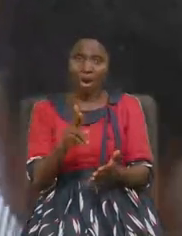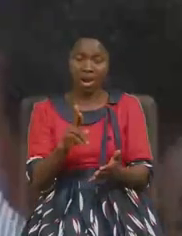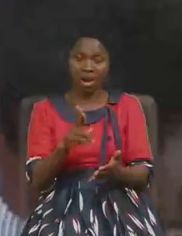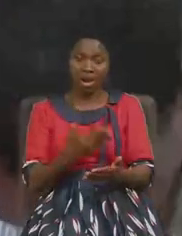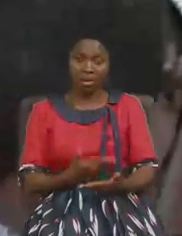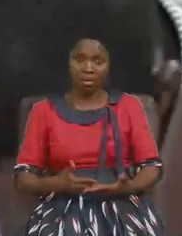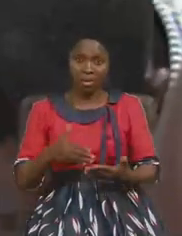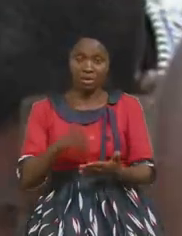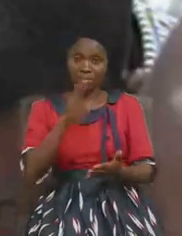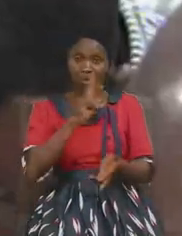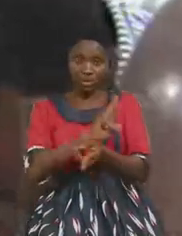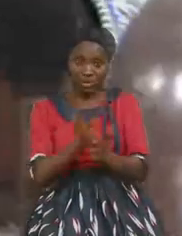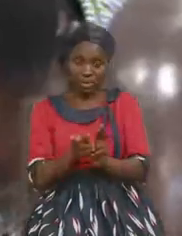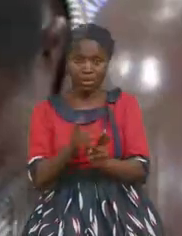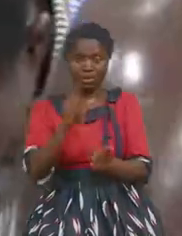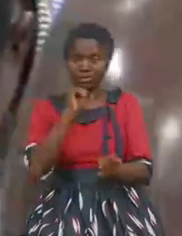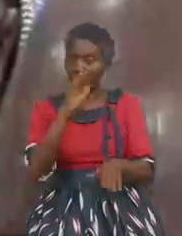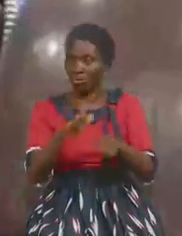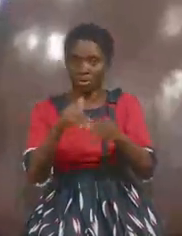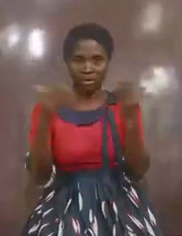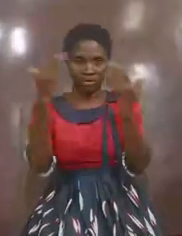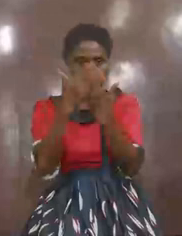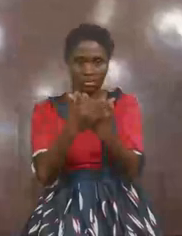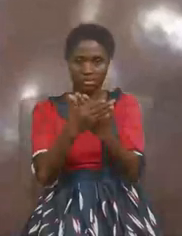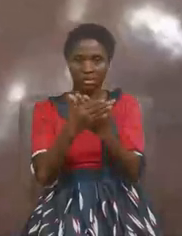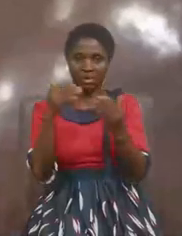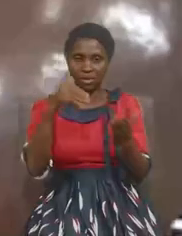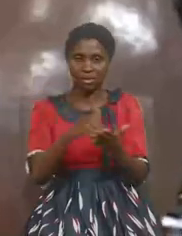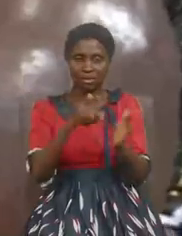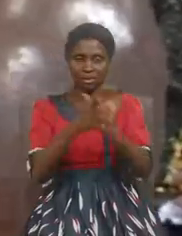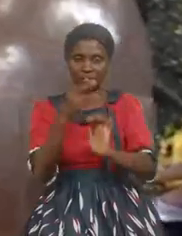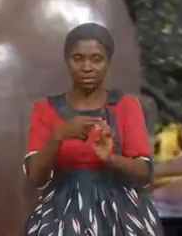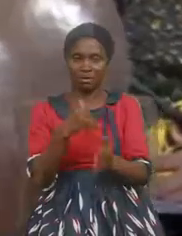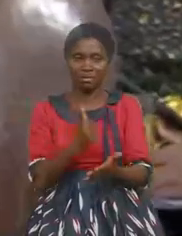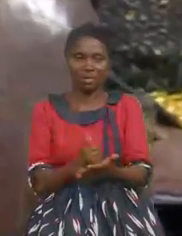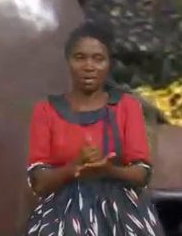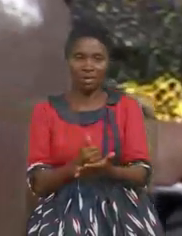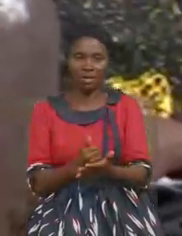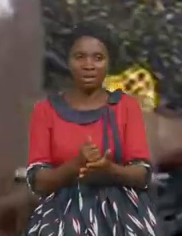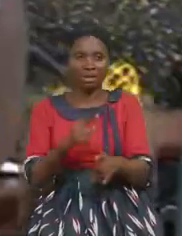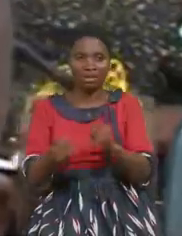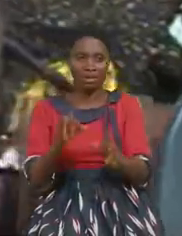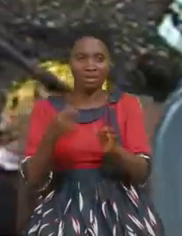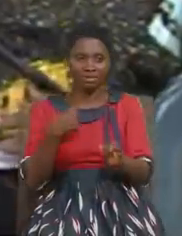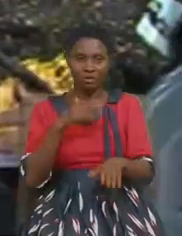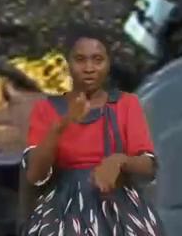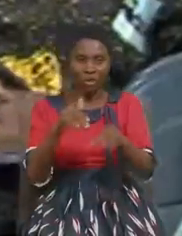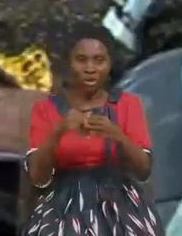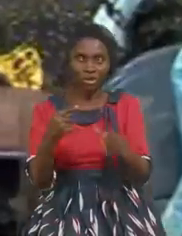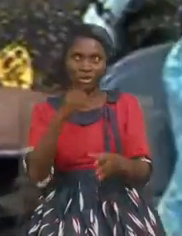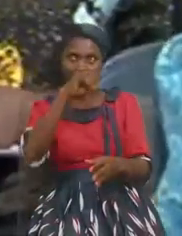nous marchons dans la lumière, comme il est lui-même dans la lumière, nous sommes mutuellement en communion